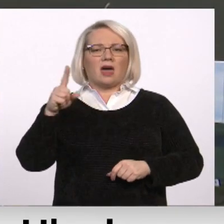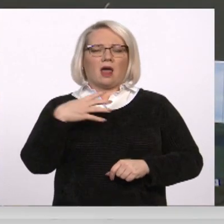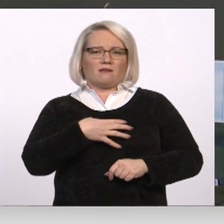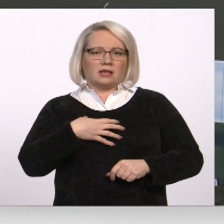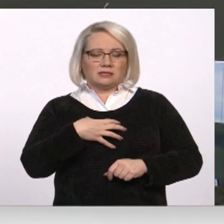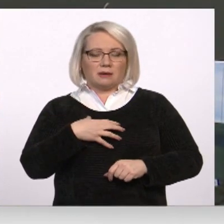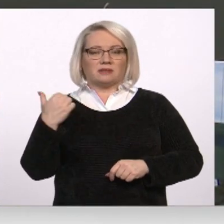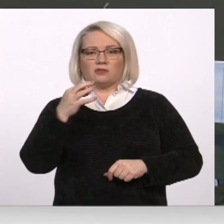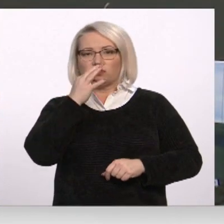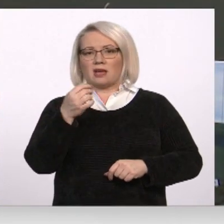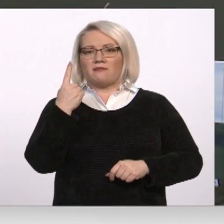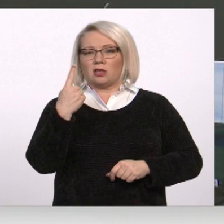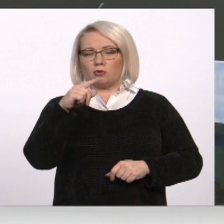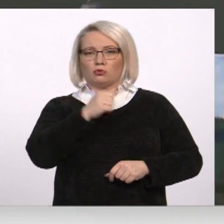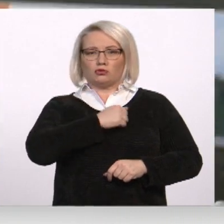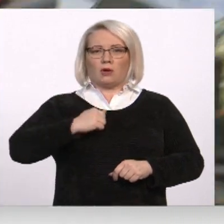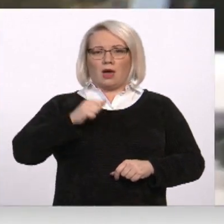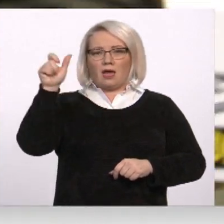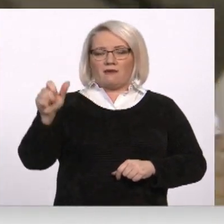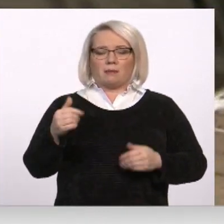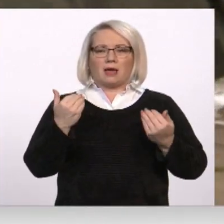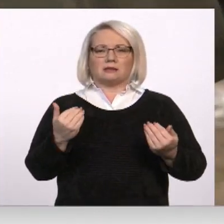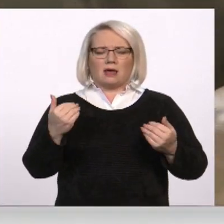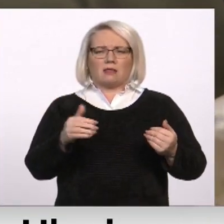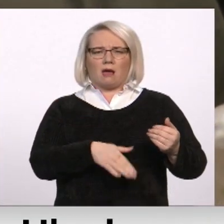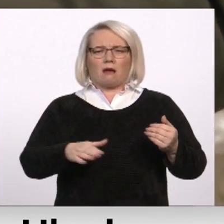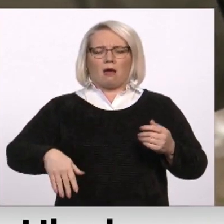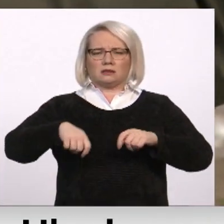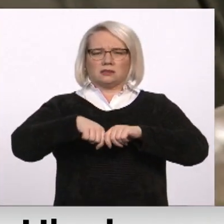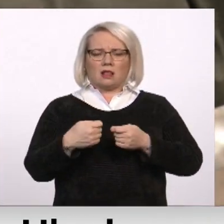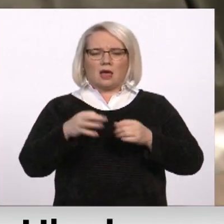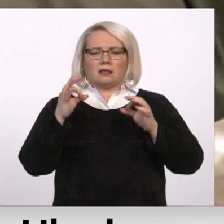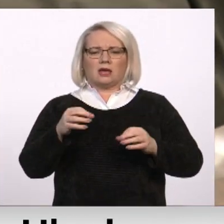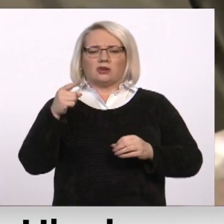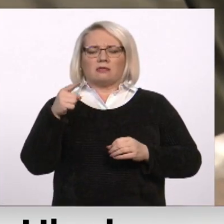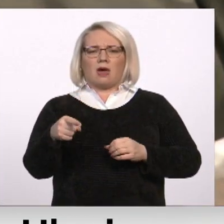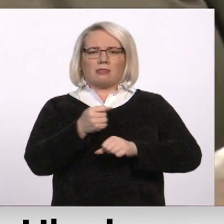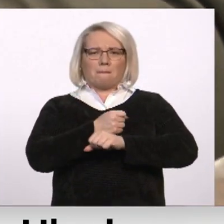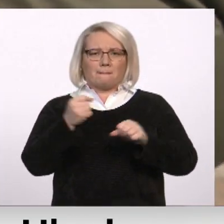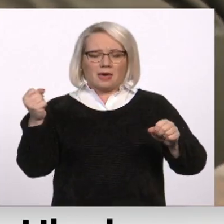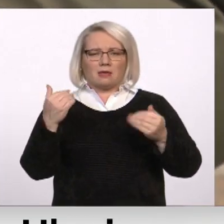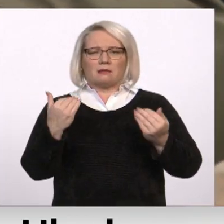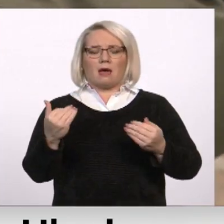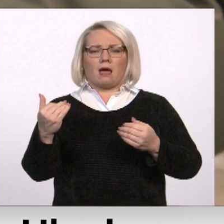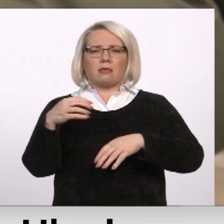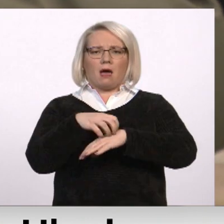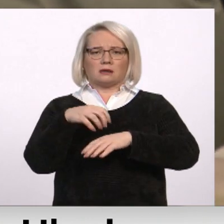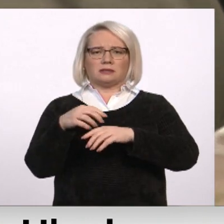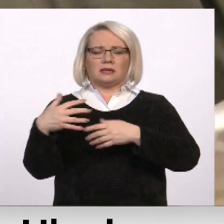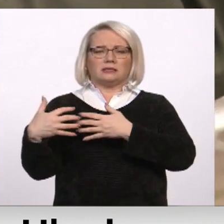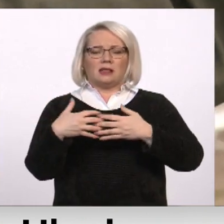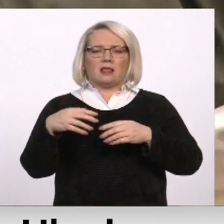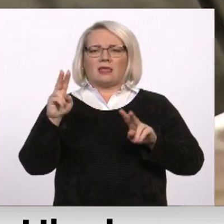Vienam no mūsu kareiviem, kas pat laban ir viķirniekos kājas kaulu salauza tieši šāda mīna. Tagad ārsts cīnās, lai nebūtu